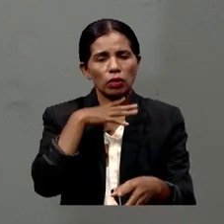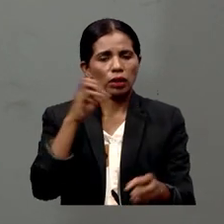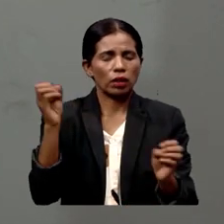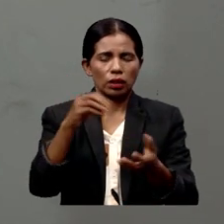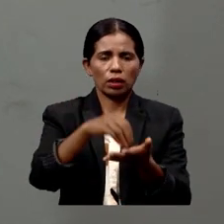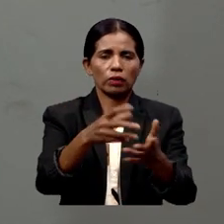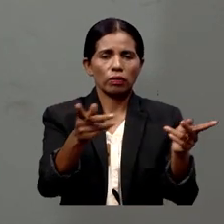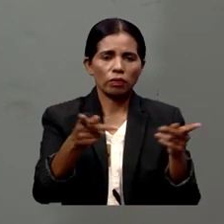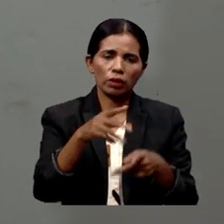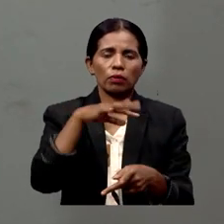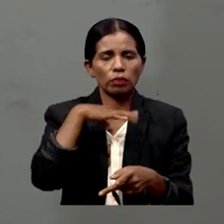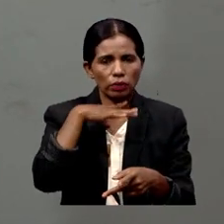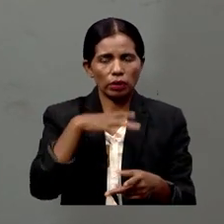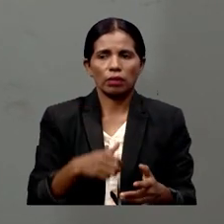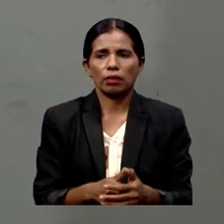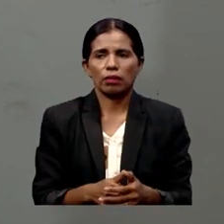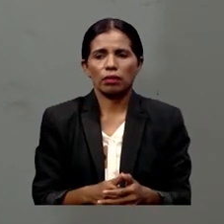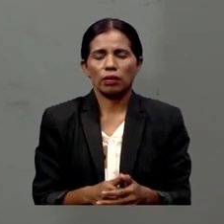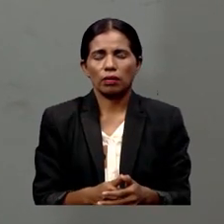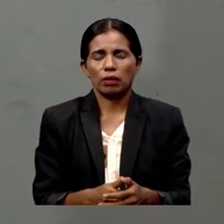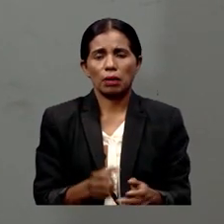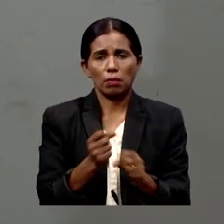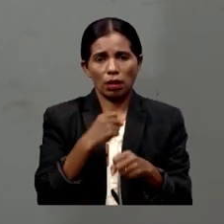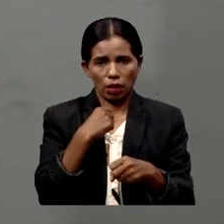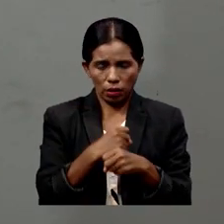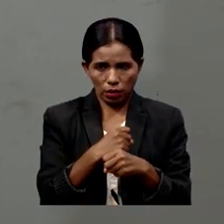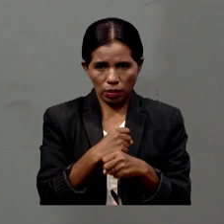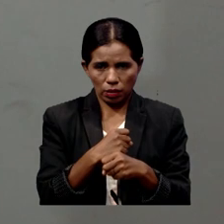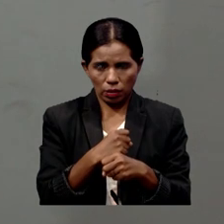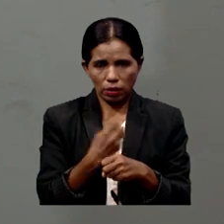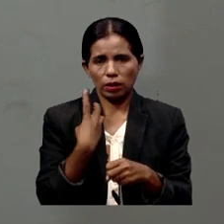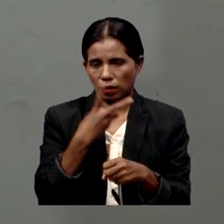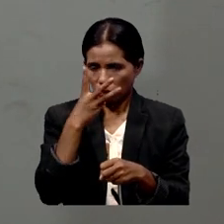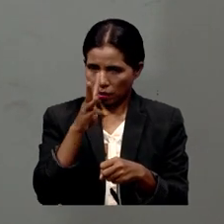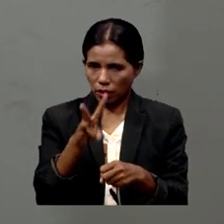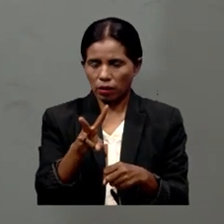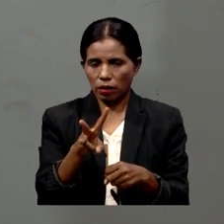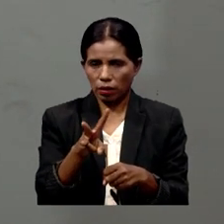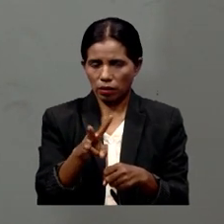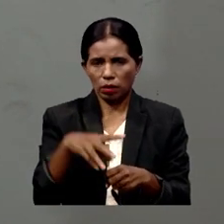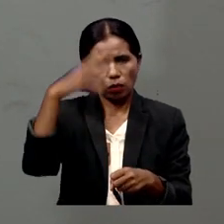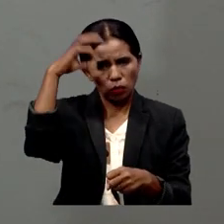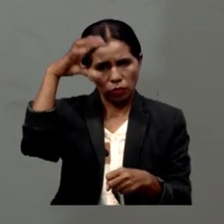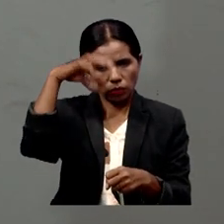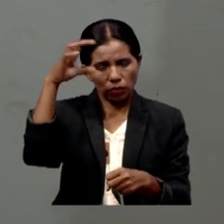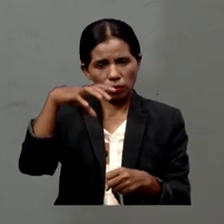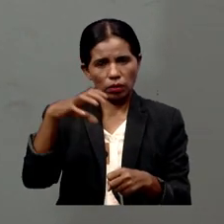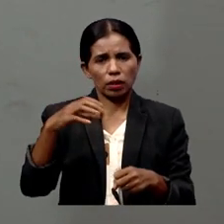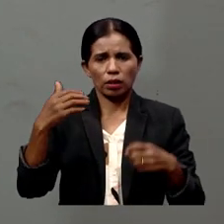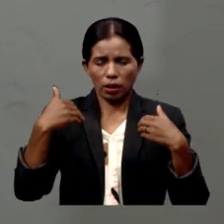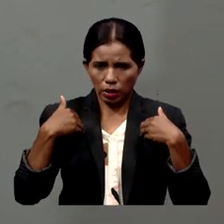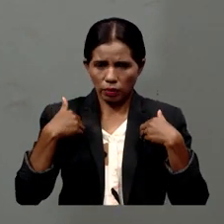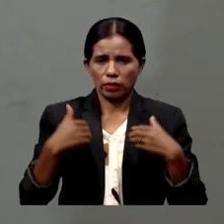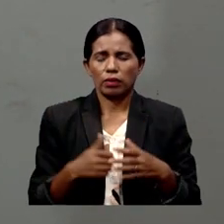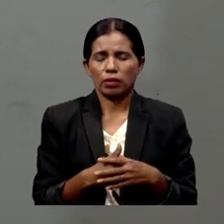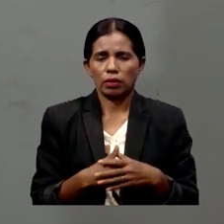fatin. Nia motivo ida ne ma to ita re udam bor akontese,